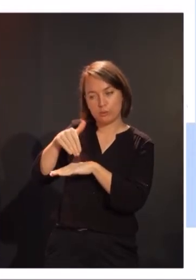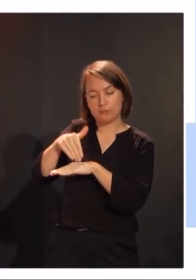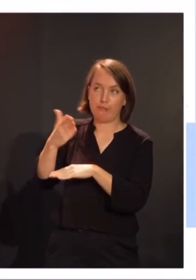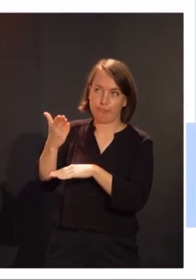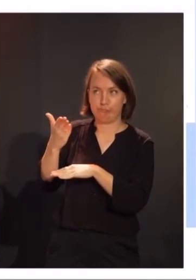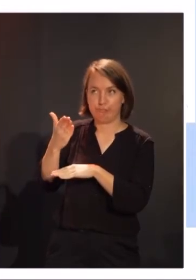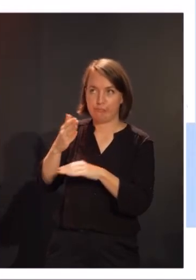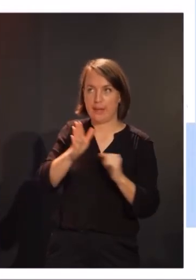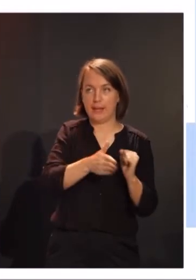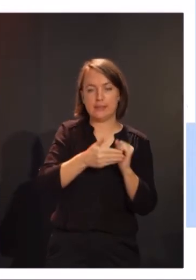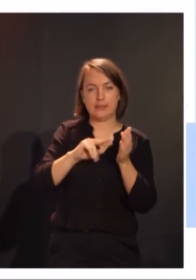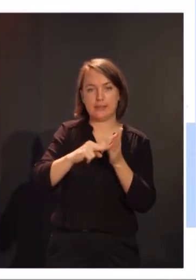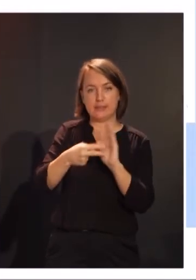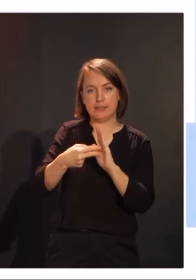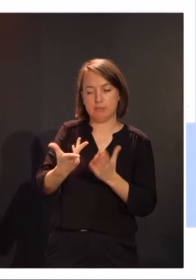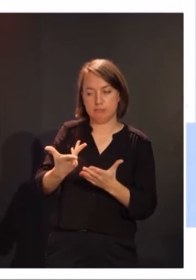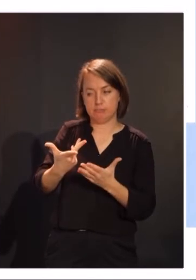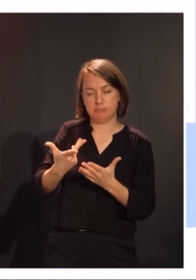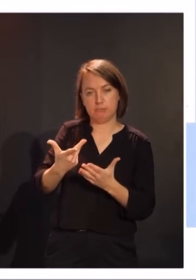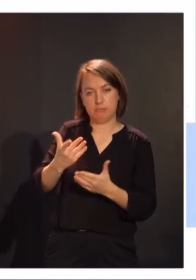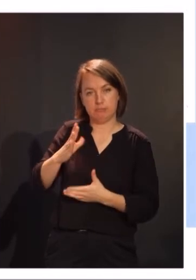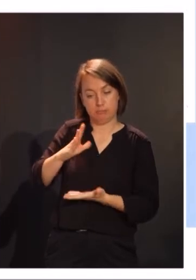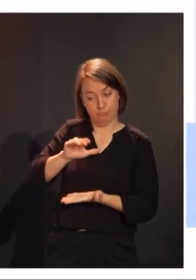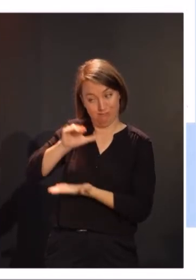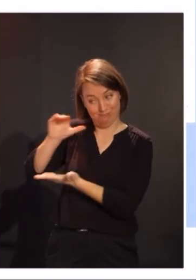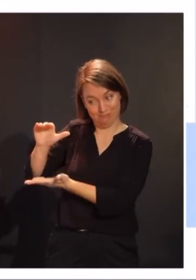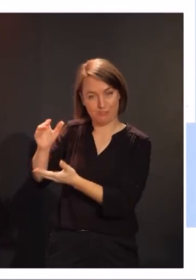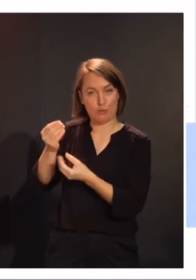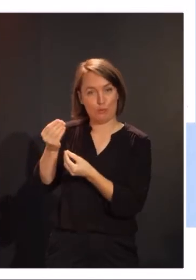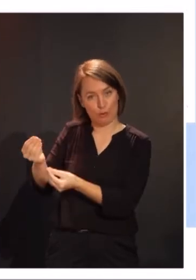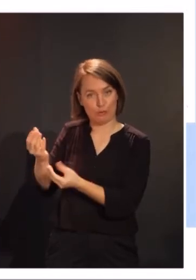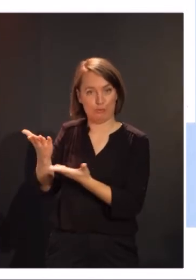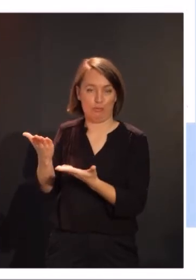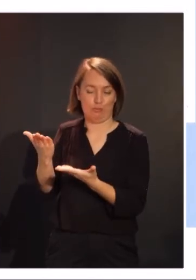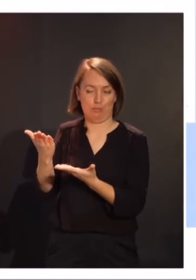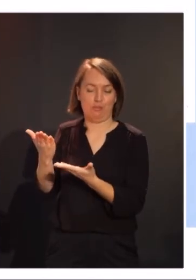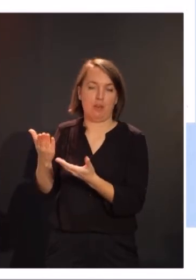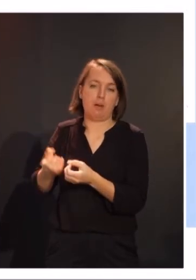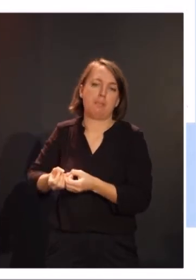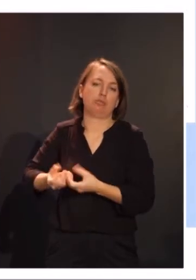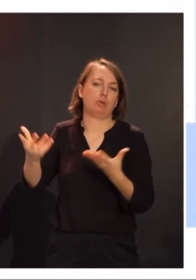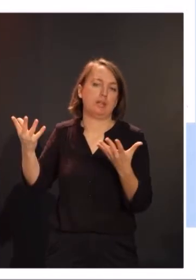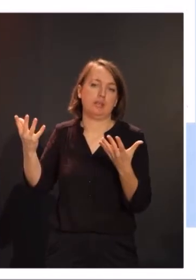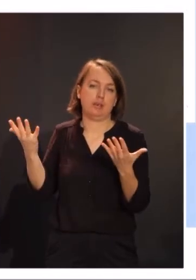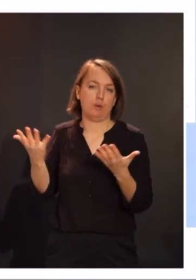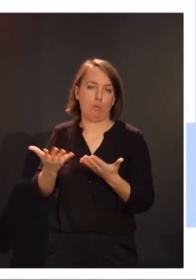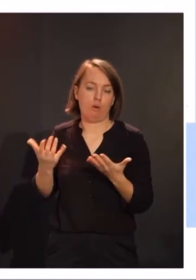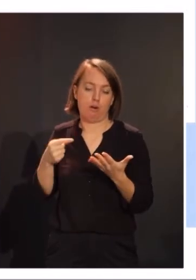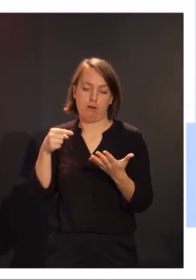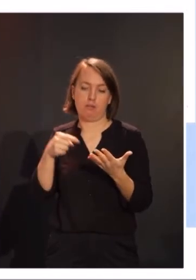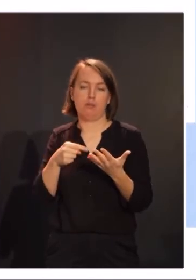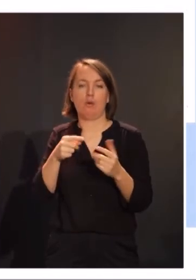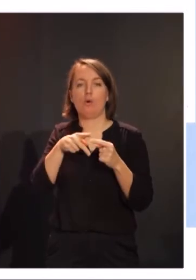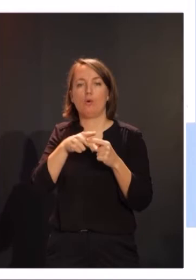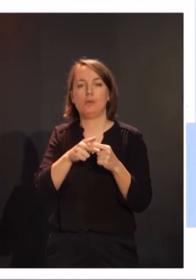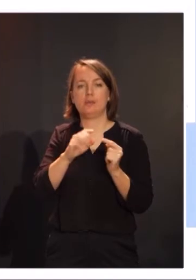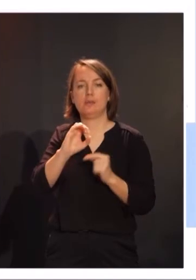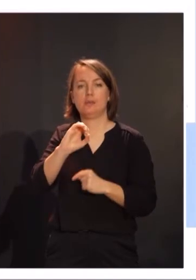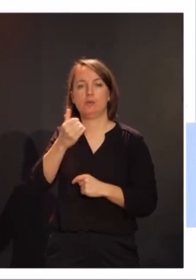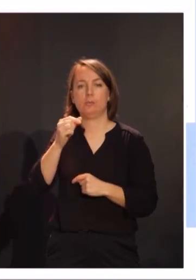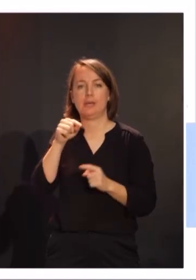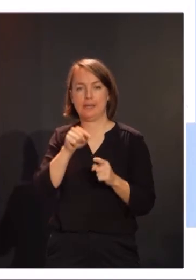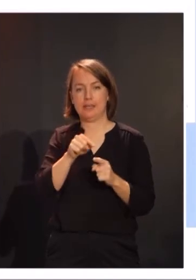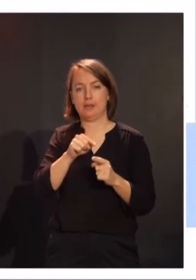suite donc aux préconisations, on le voit, c'est majoritairement des outils numériques avec donc des